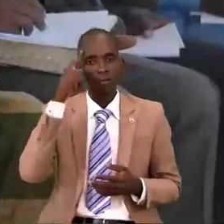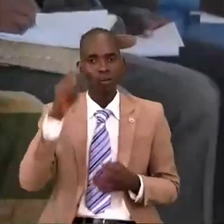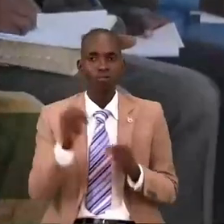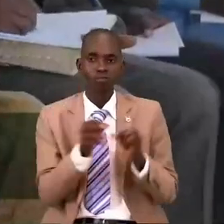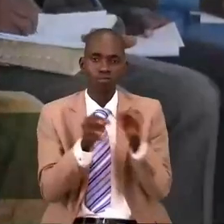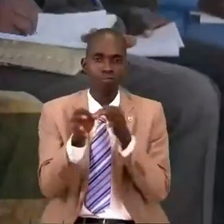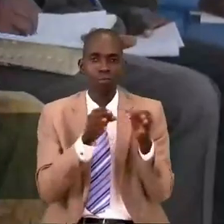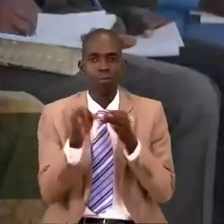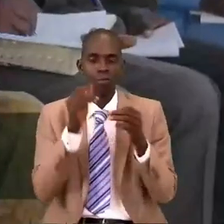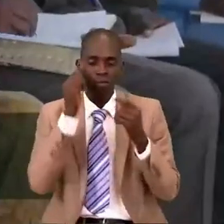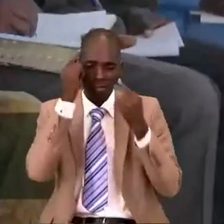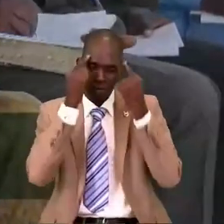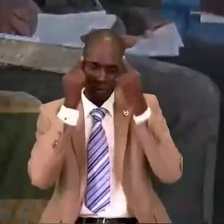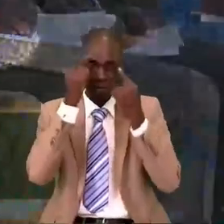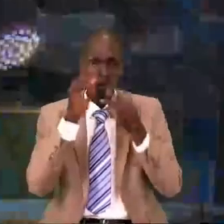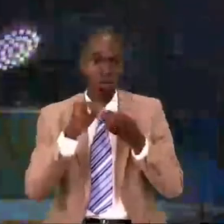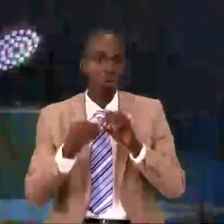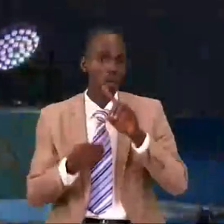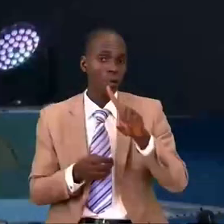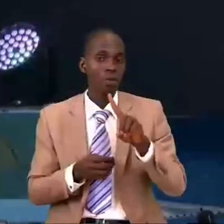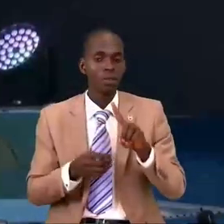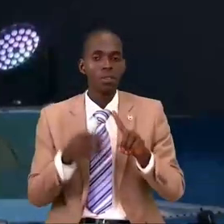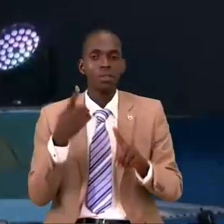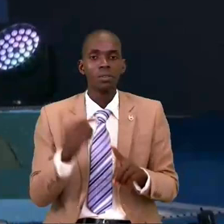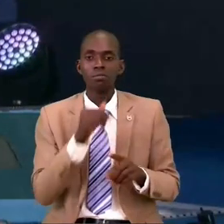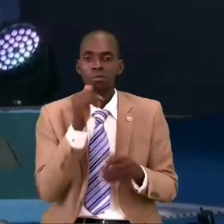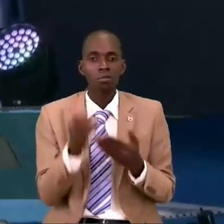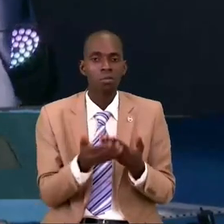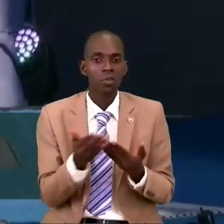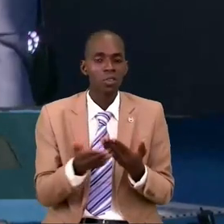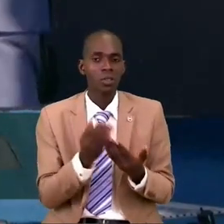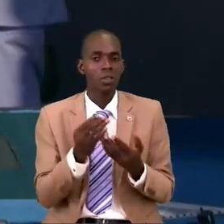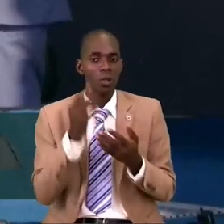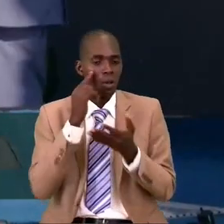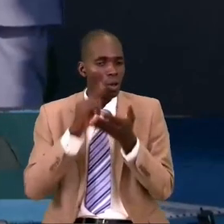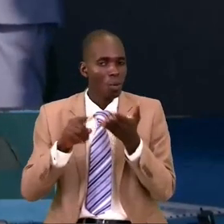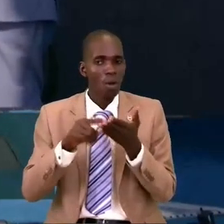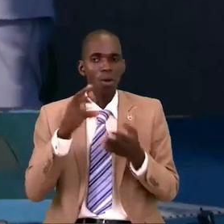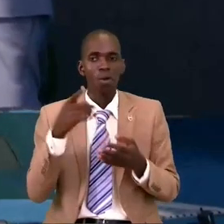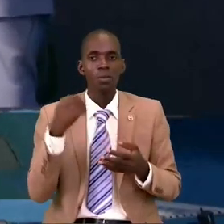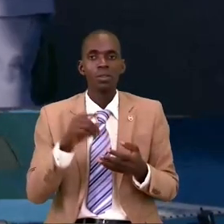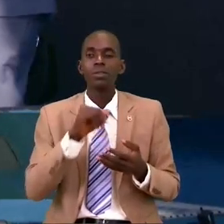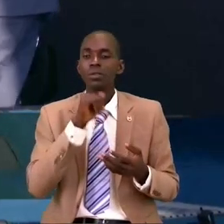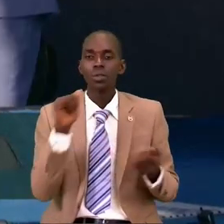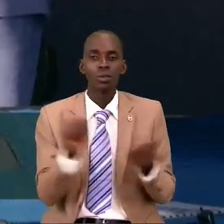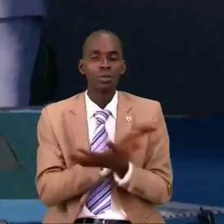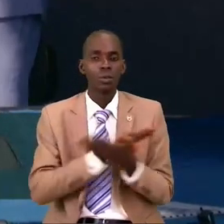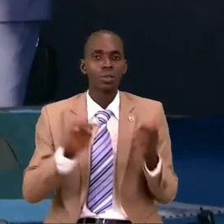l'observation inflexible du modèle impérissable. Josué chapitre